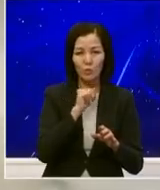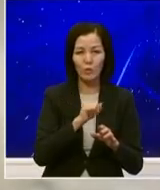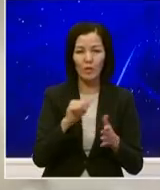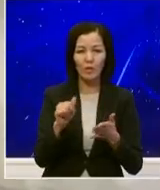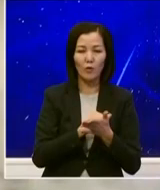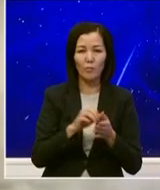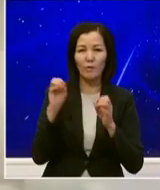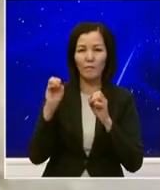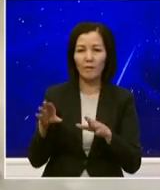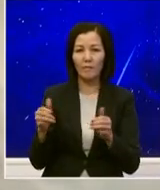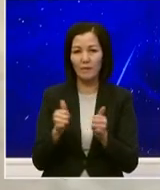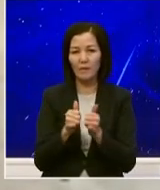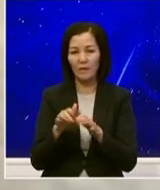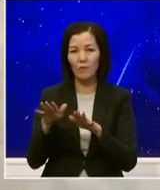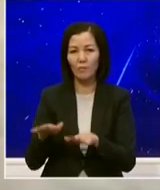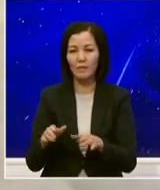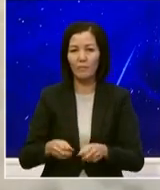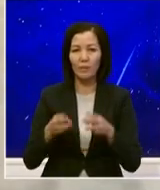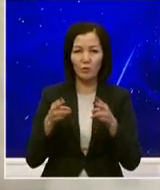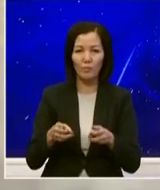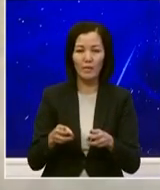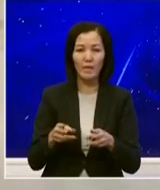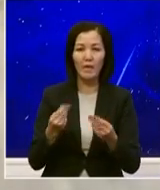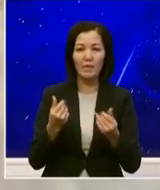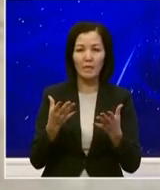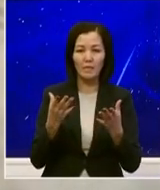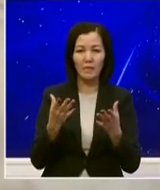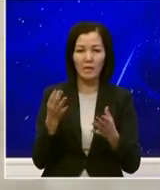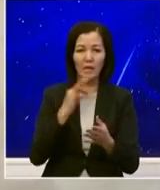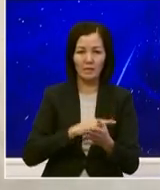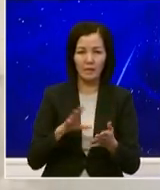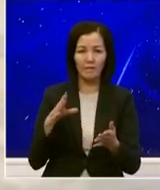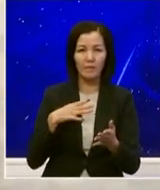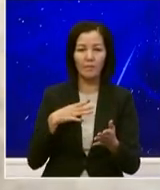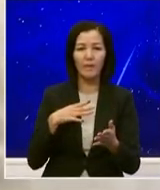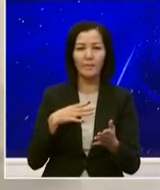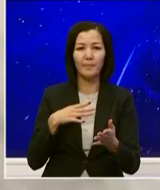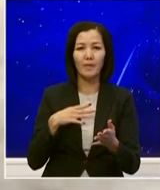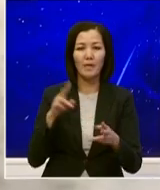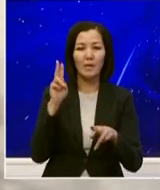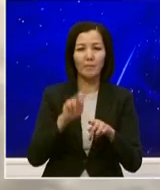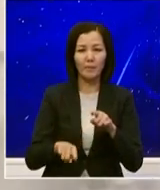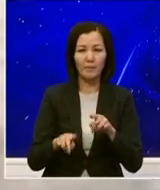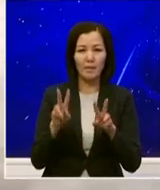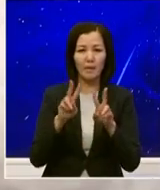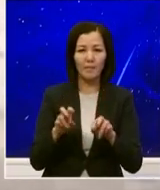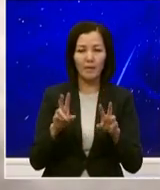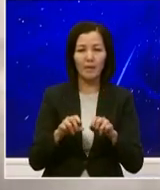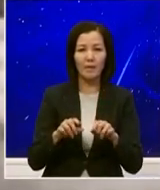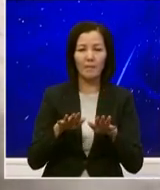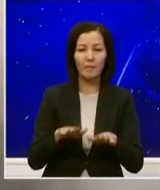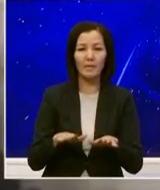сумку и документы выбросил недалеко от места преступления. Деньги оставил себе. Сыщикам оперативным путем удалось